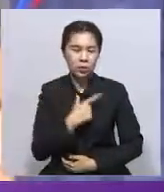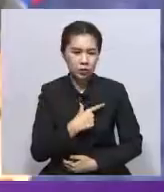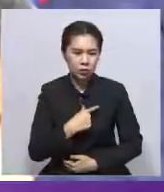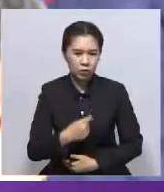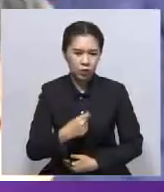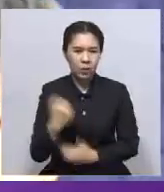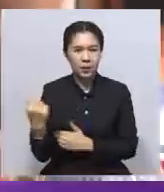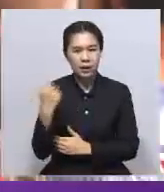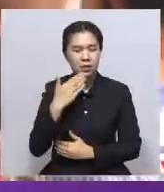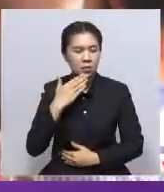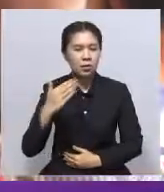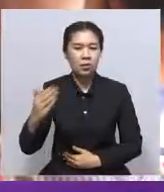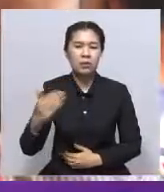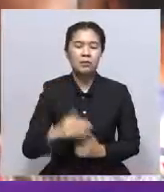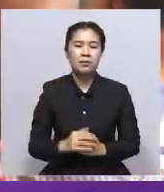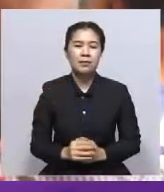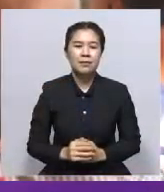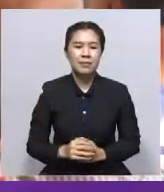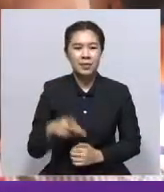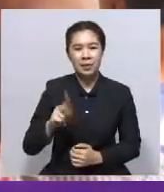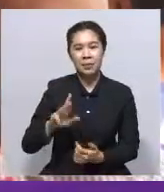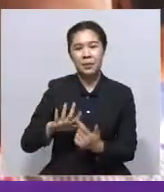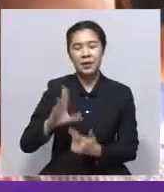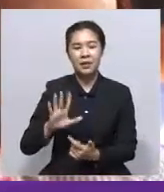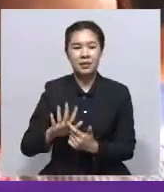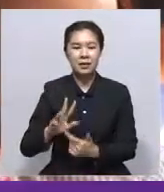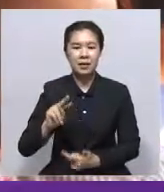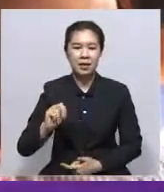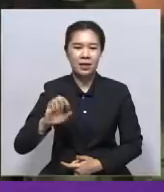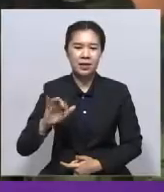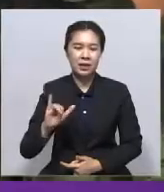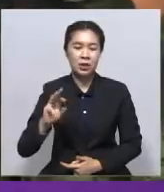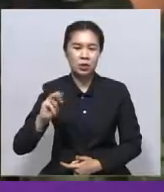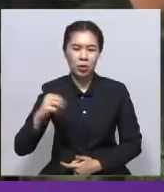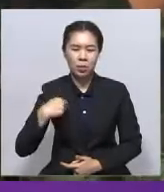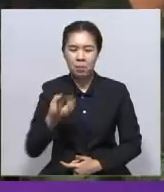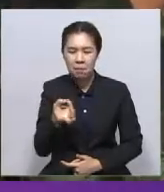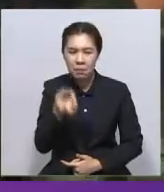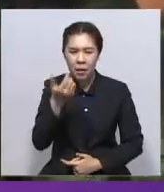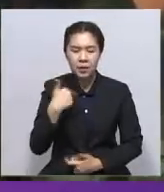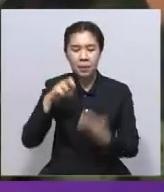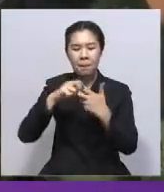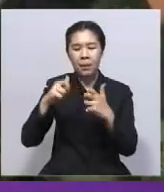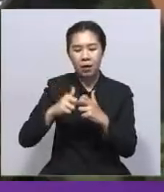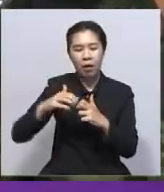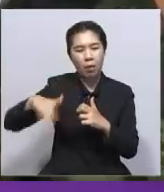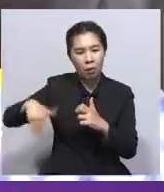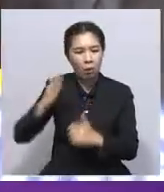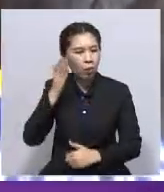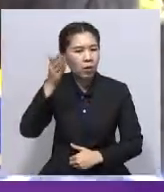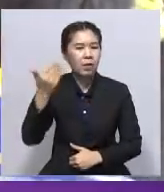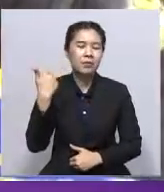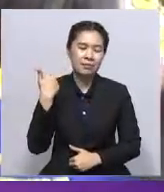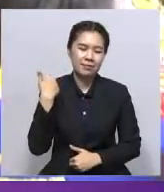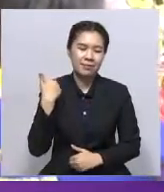และยั่งยืนคือตลอดกาลส่วนประชานิยมคือการนิยมชื่นชอบเพียงชั่วคราวและเกิดปัญหาขึ้นมาในภายหลัง